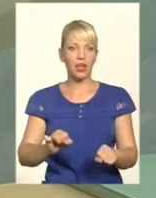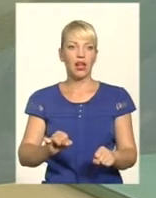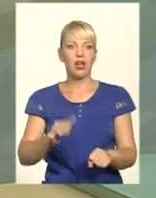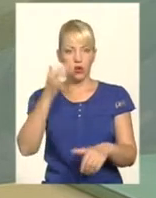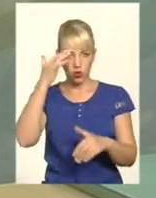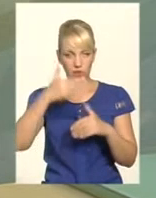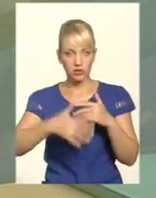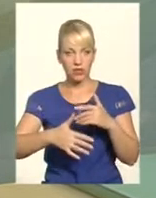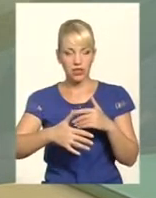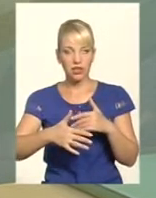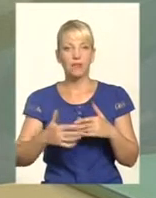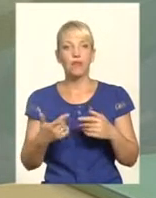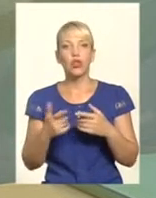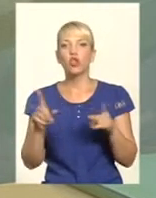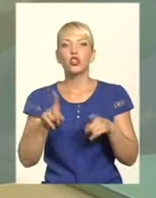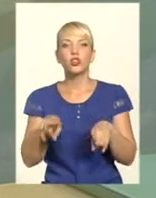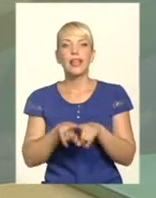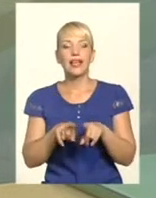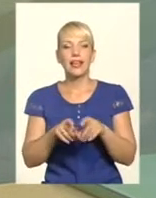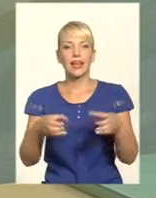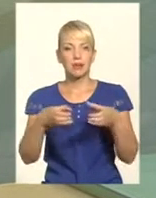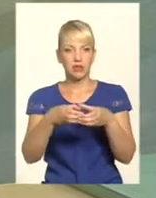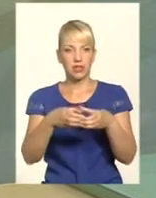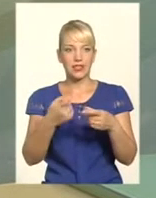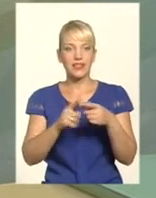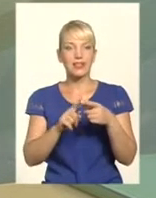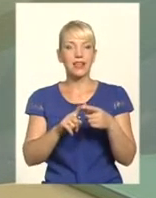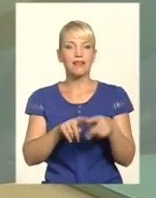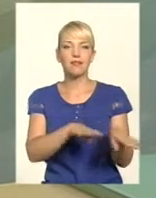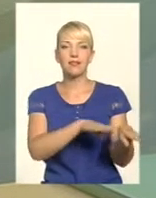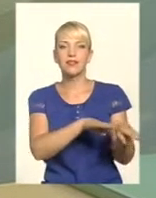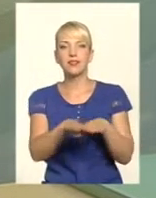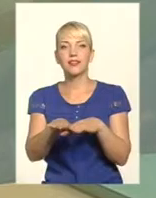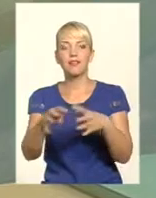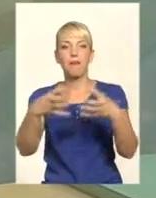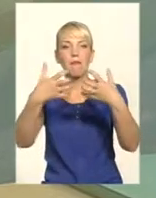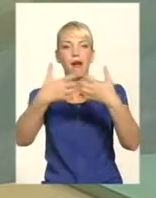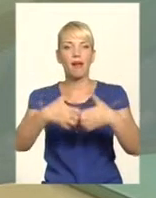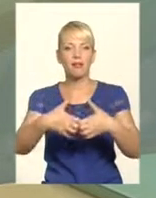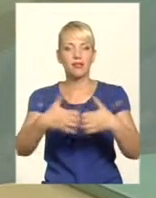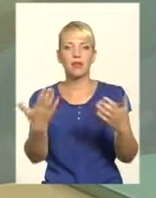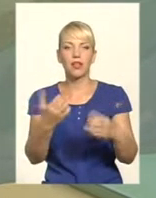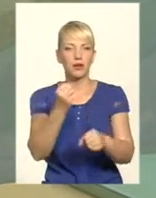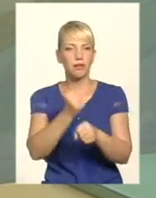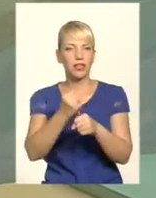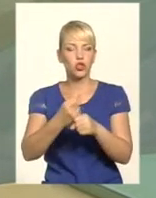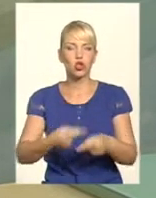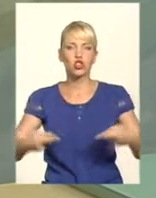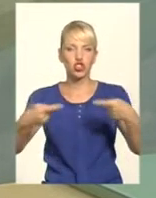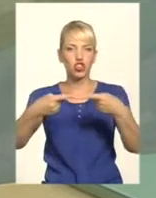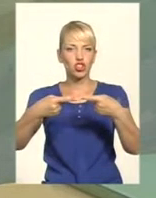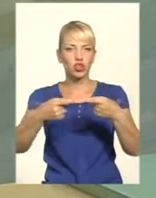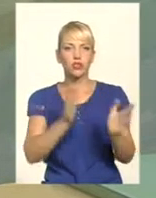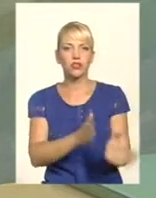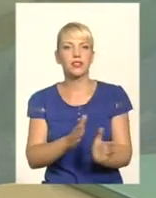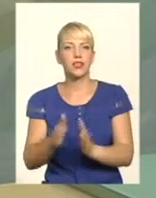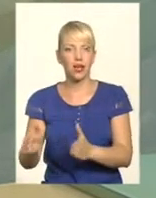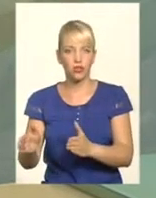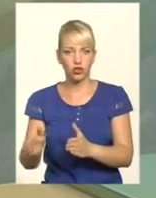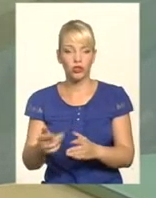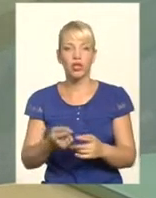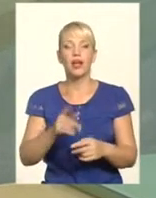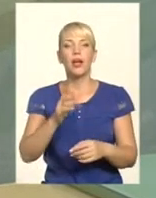таке дія підрозділу? Це єдиний механізм, який працює чітко і злагоджено. Кожен знає, що він має робити під